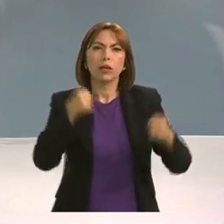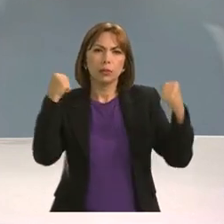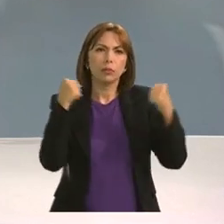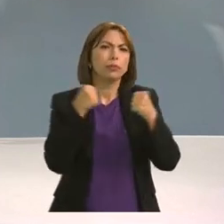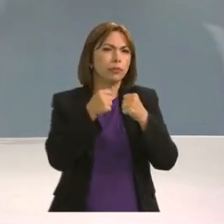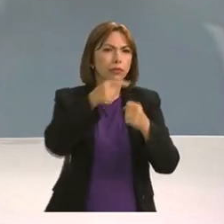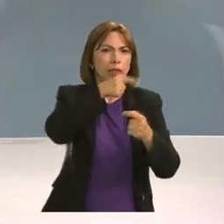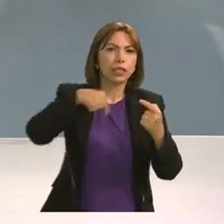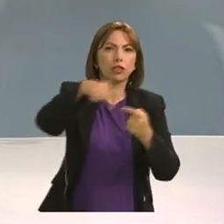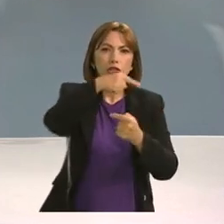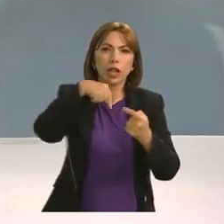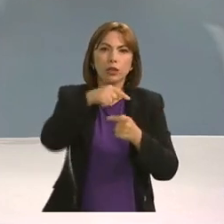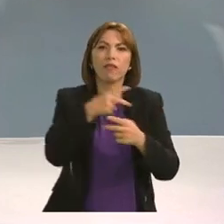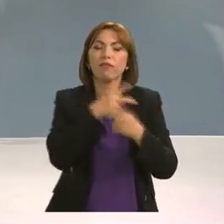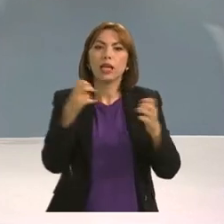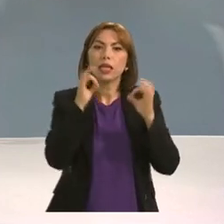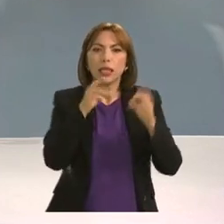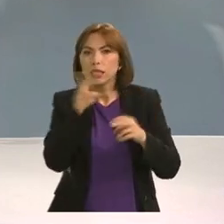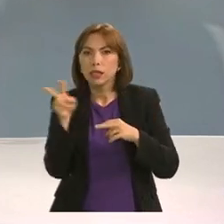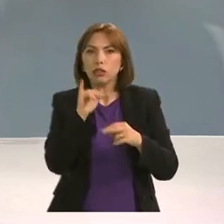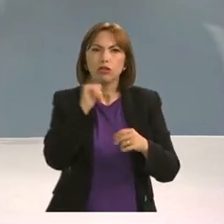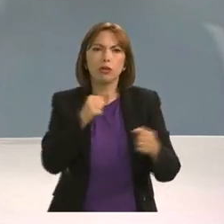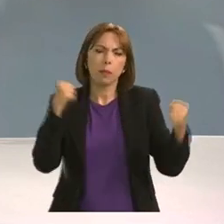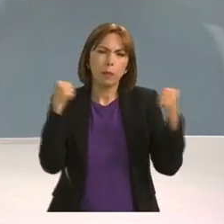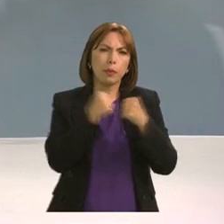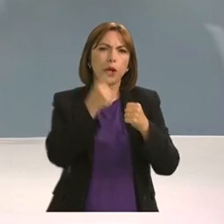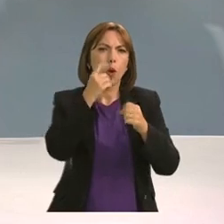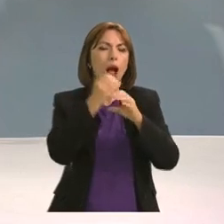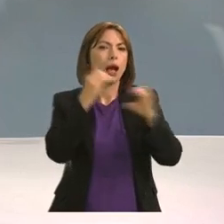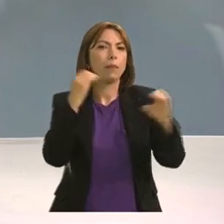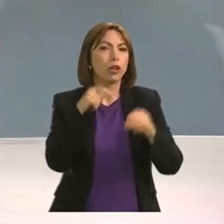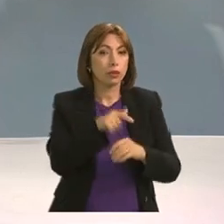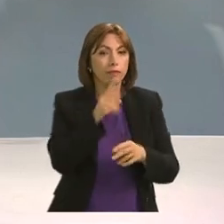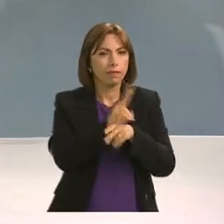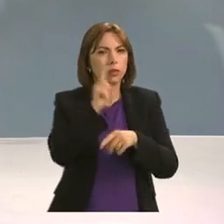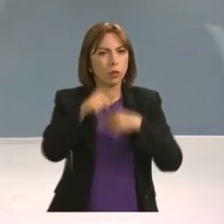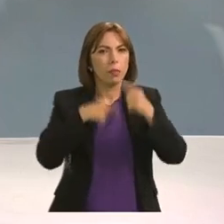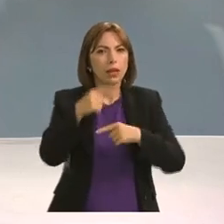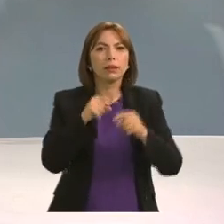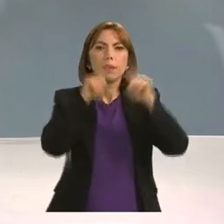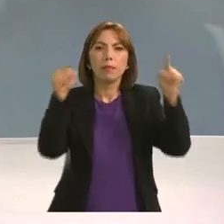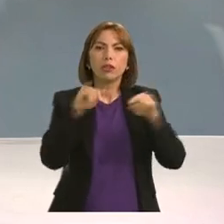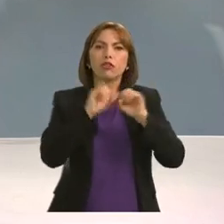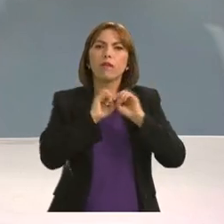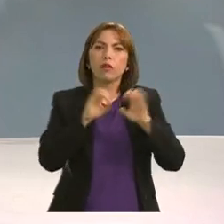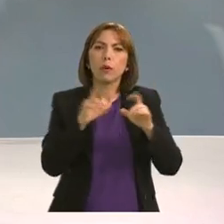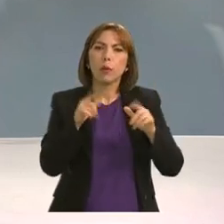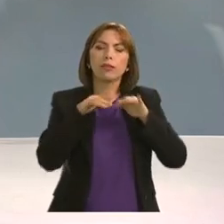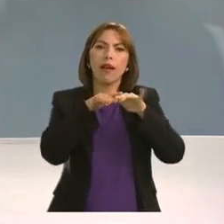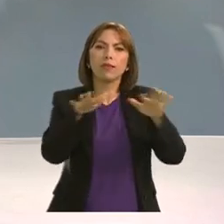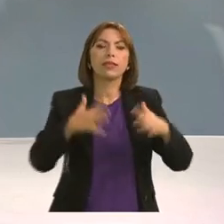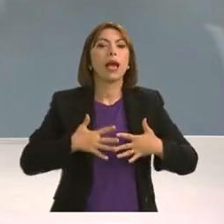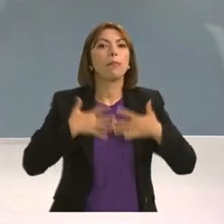călători a intrat într-un sens giratoriu fără să se asigure și a izbit în plin camioneta. Vă avertizez că urmează imagini și detalii care vă pot